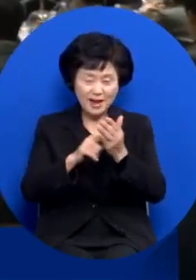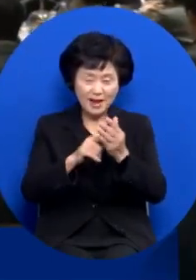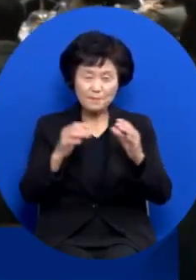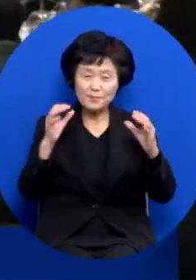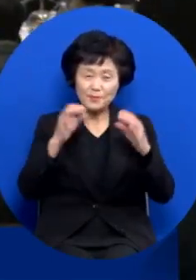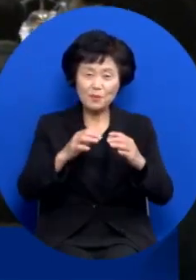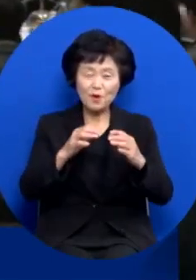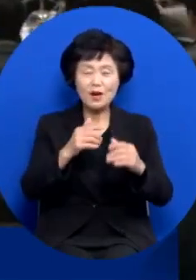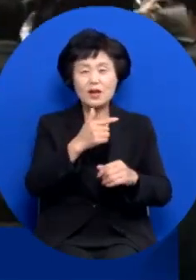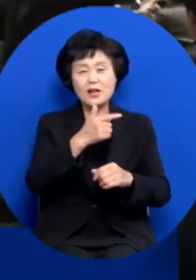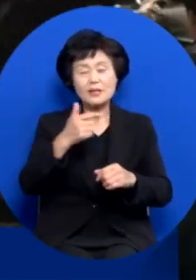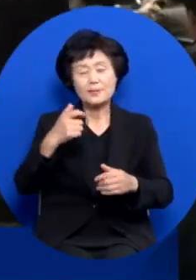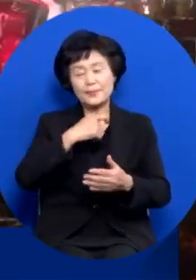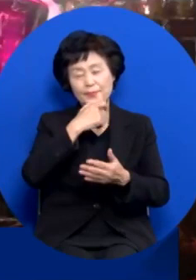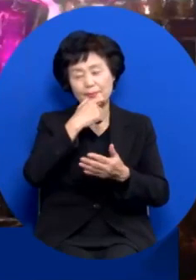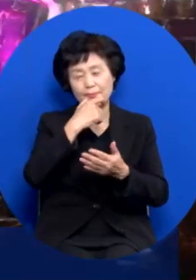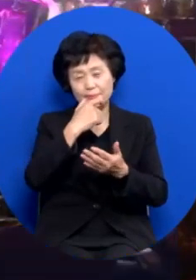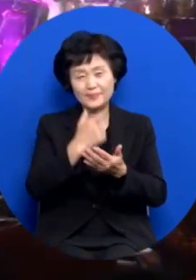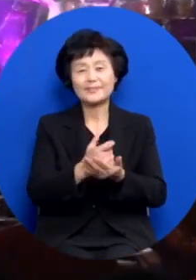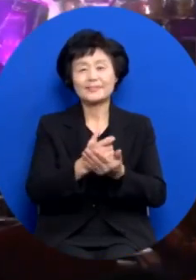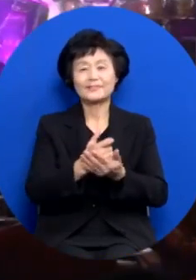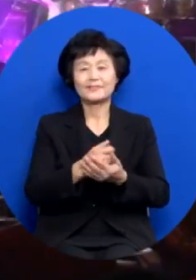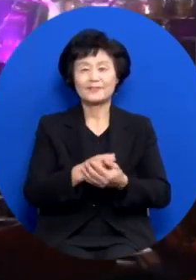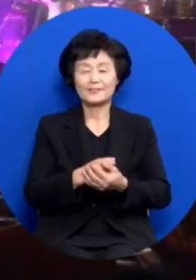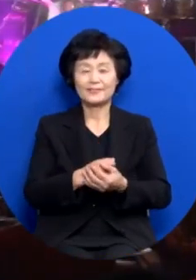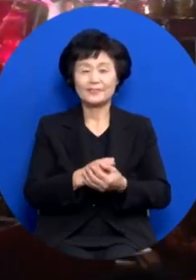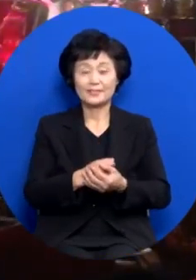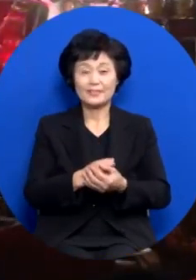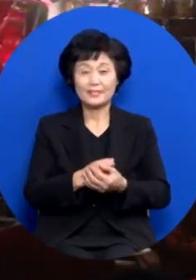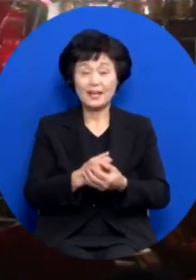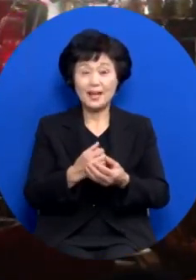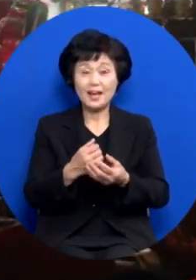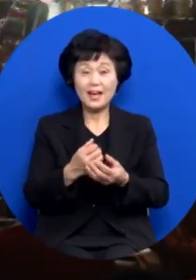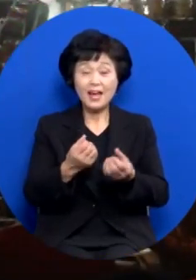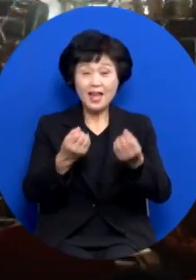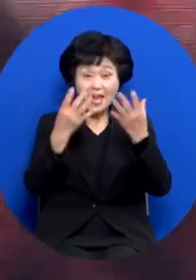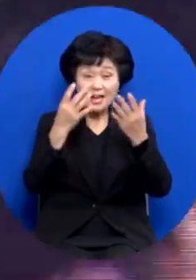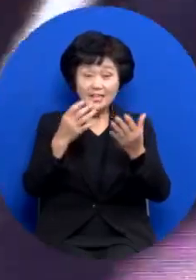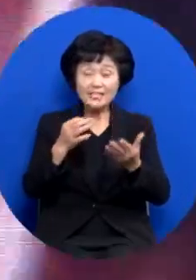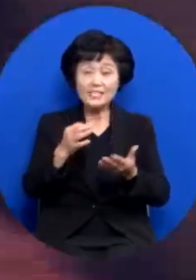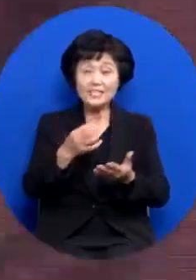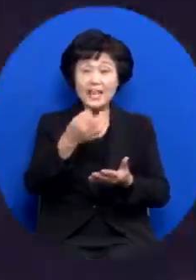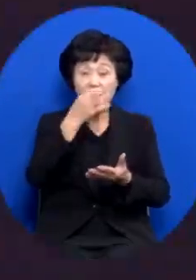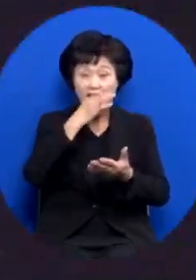너무나 감격스럽고. 콘서트 수익금 전액은